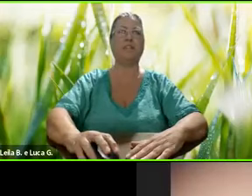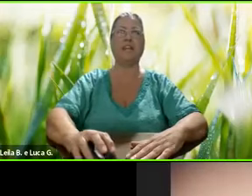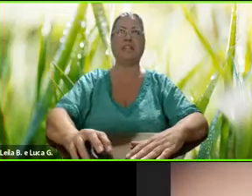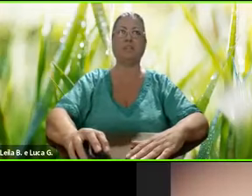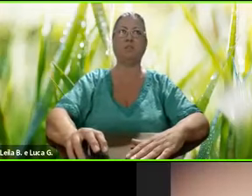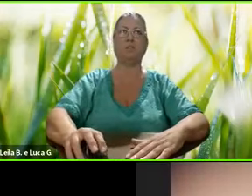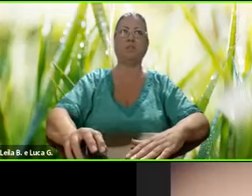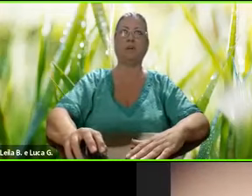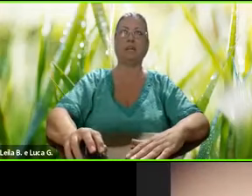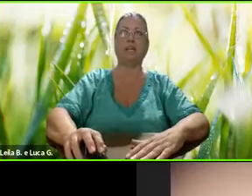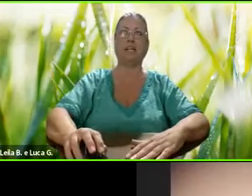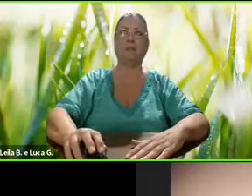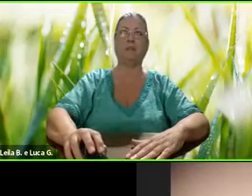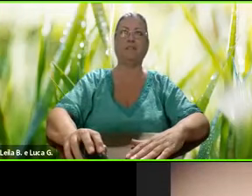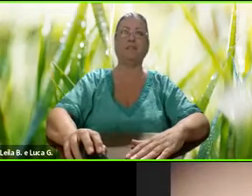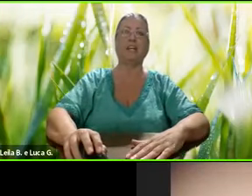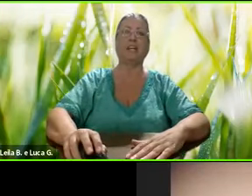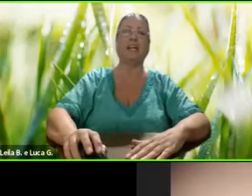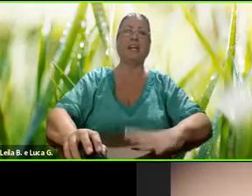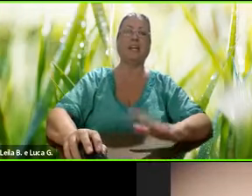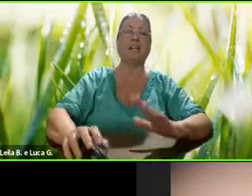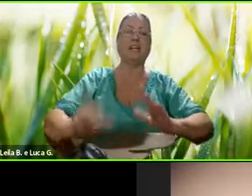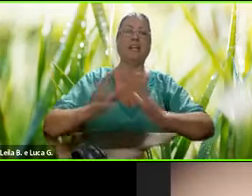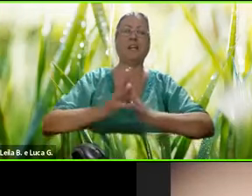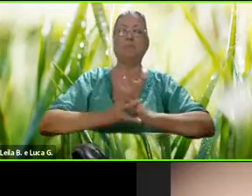Siamo in diretta sullo specchio dell'anima.